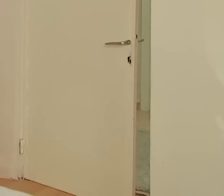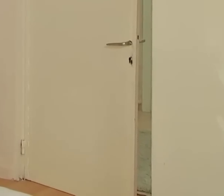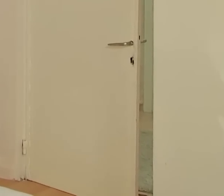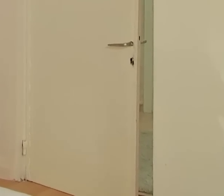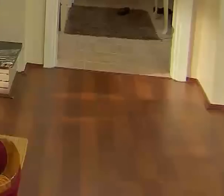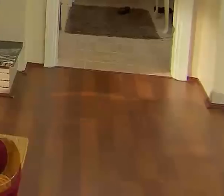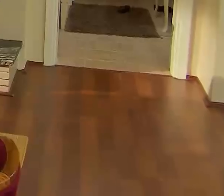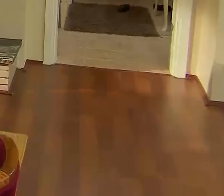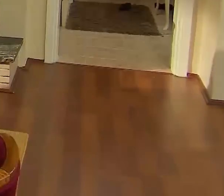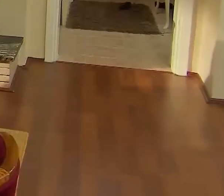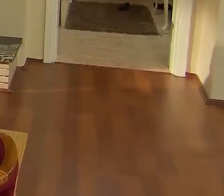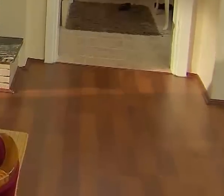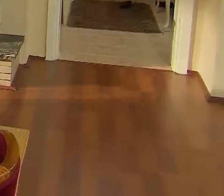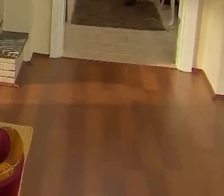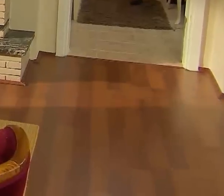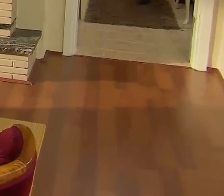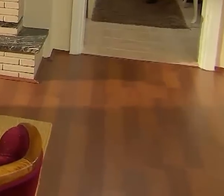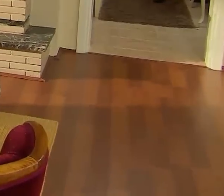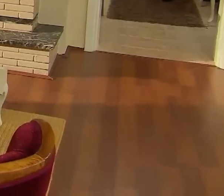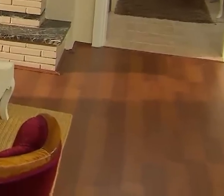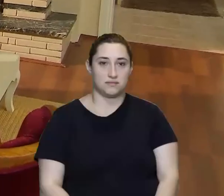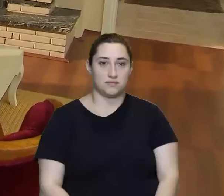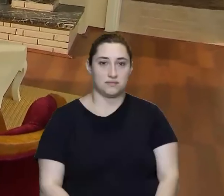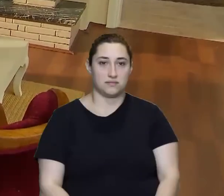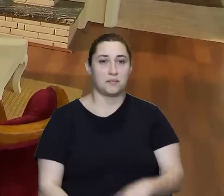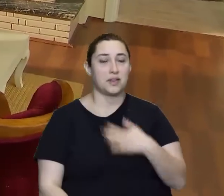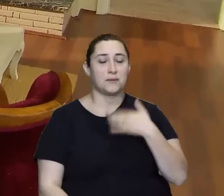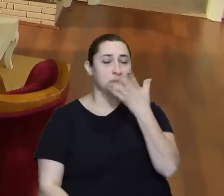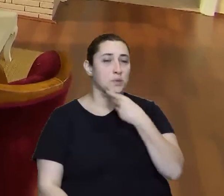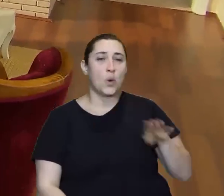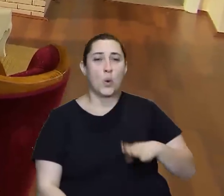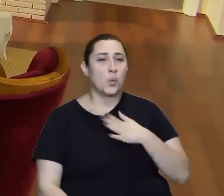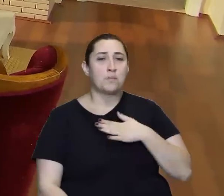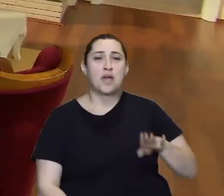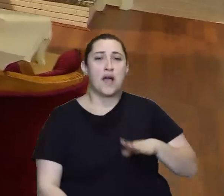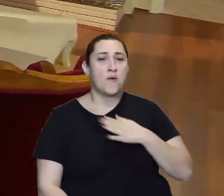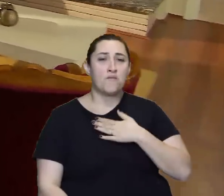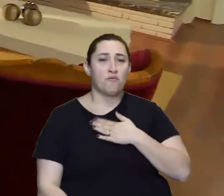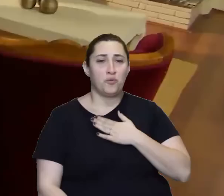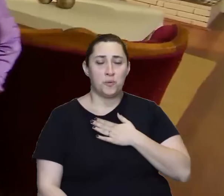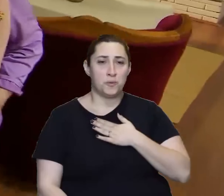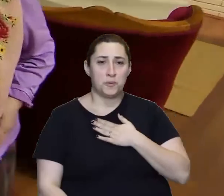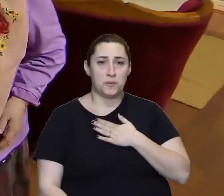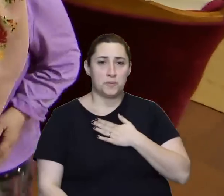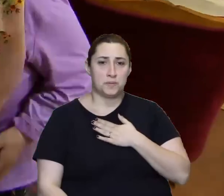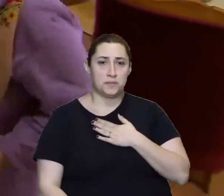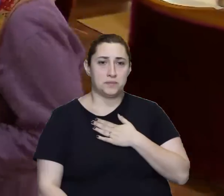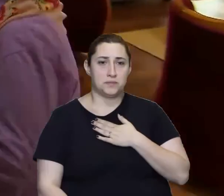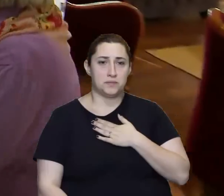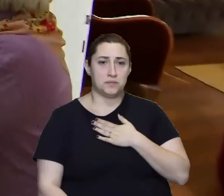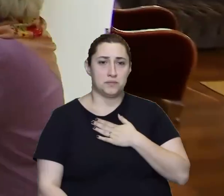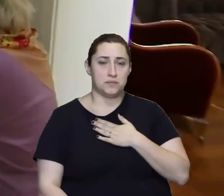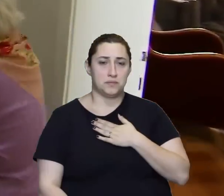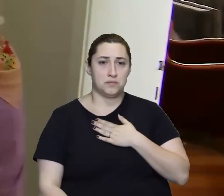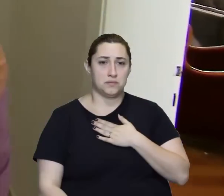Fikriye kalktı, odadan tarafa gidiyor. 80'lerinde kısa boylu, pamuk saçlı benim bir kadın. Benim güzel oğlum, yavrum benim. Kapı hafif aralık. Fikriye iyice